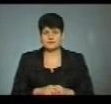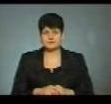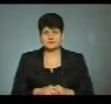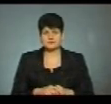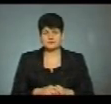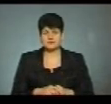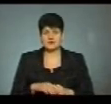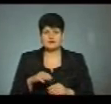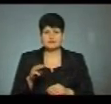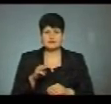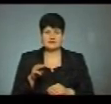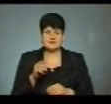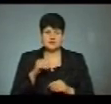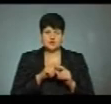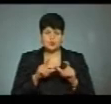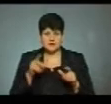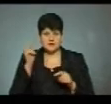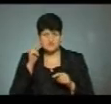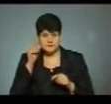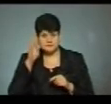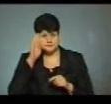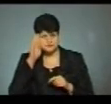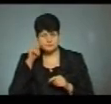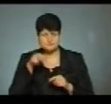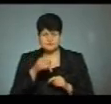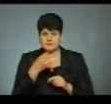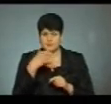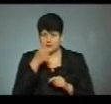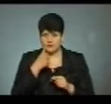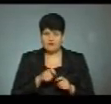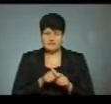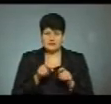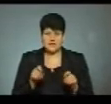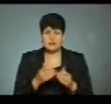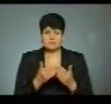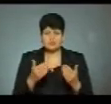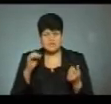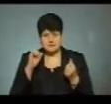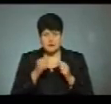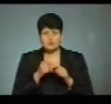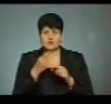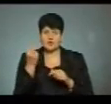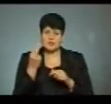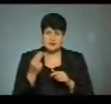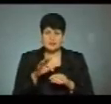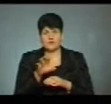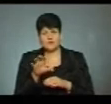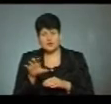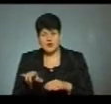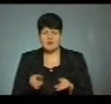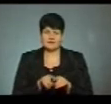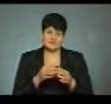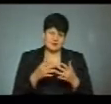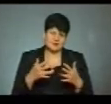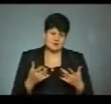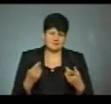У Травневській школі, де вчився Назарій, у 2015-му відкрили музей пам'яті героя. Тут його картини, фотографії, також атрибути з